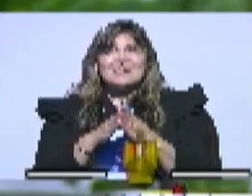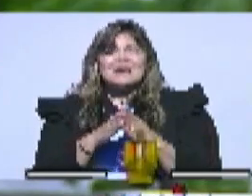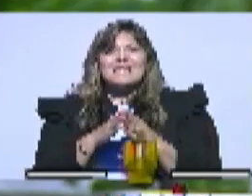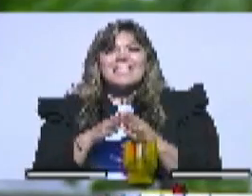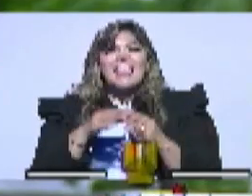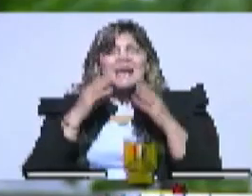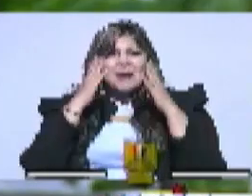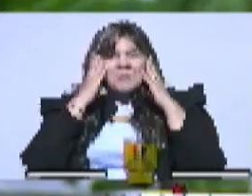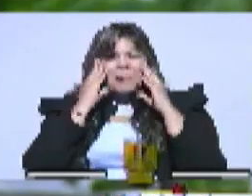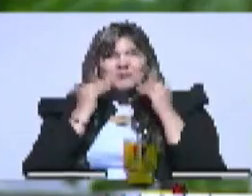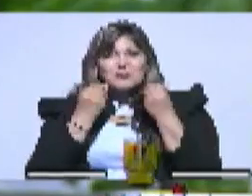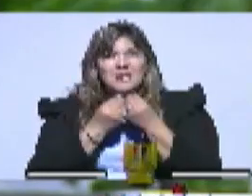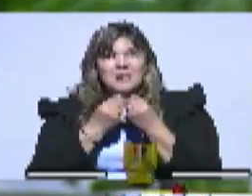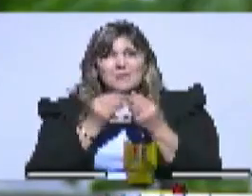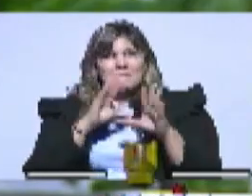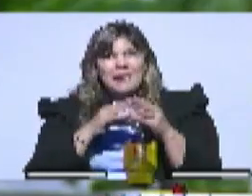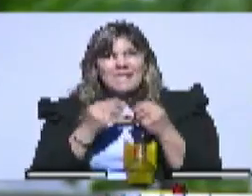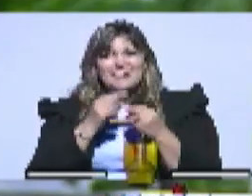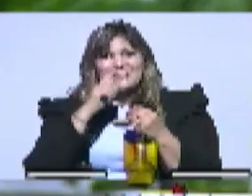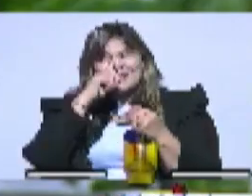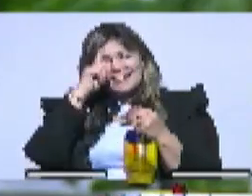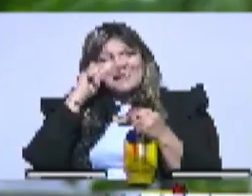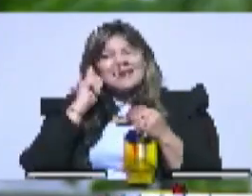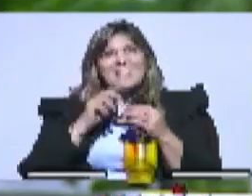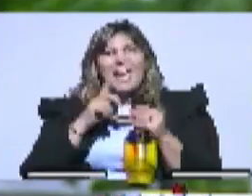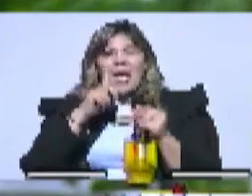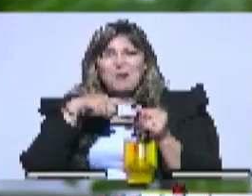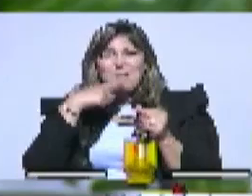بوجود حضرتك معنا أستاذ. أنا أول ما قالوا لي أندرو